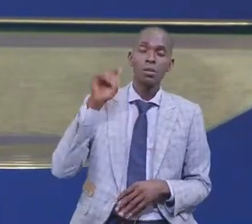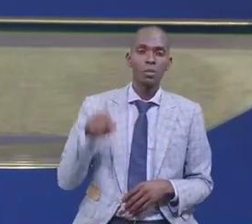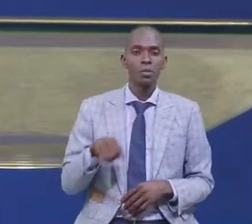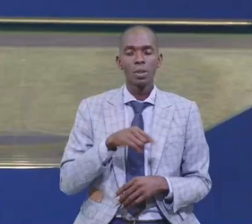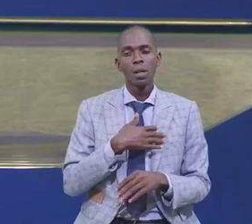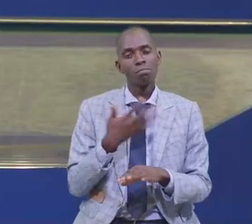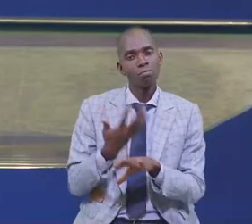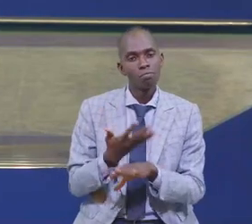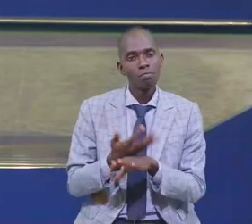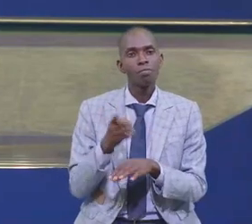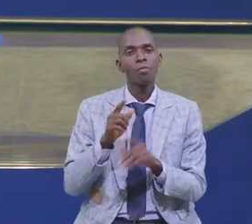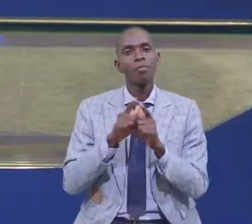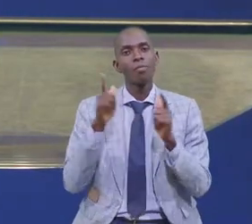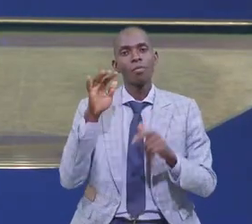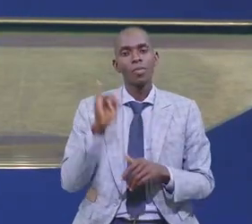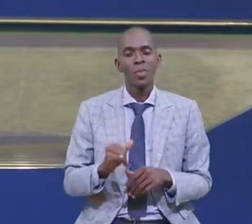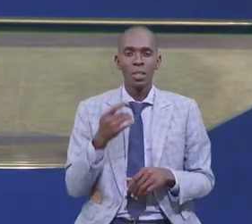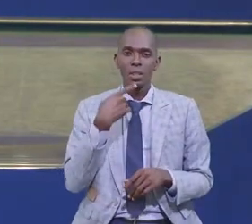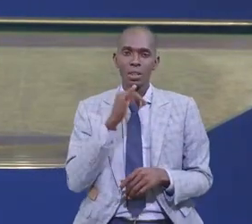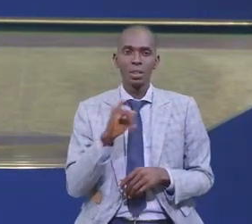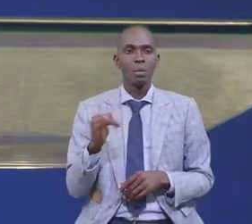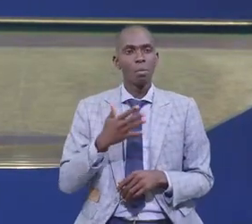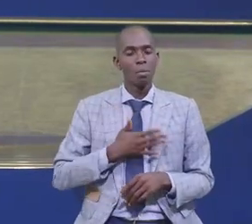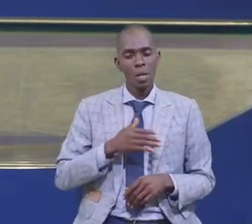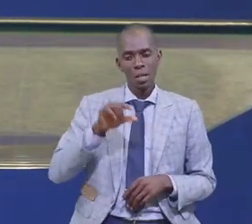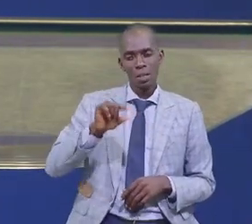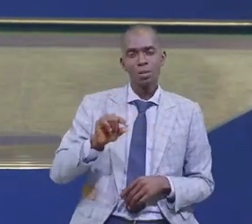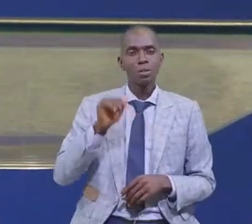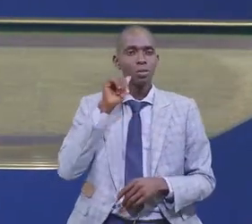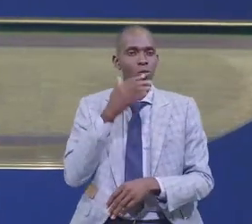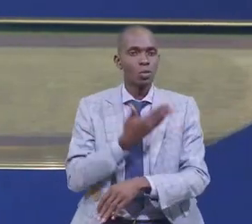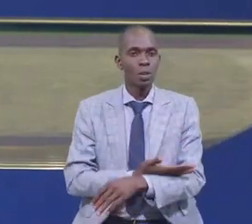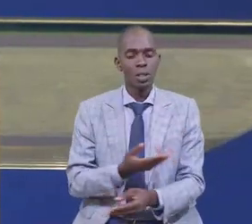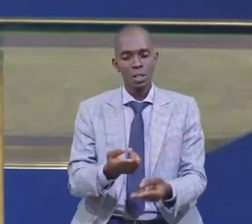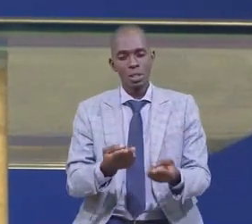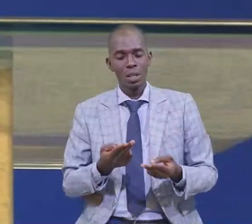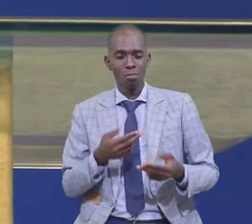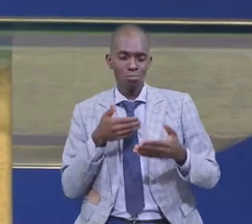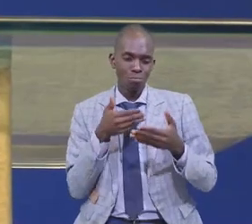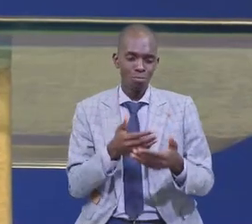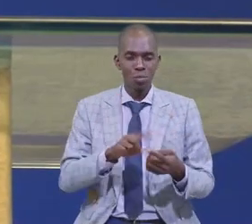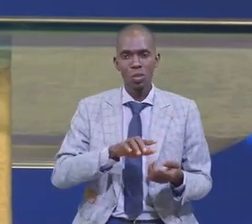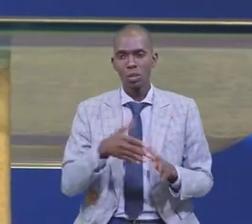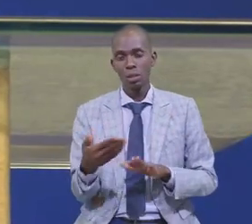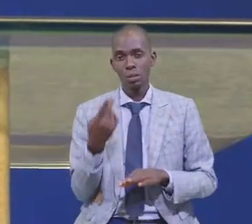Et lui adressa cette instante prière, « Ma petite fille est à